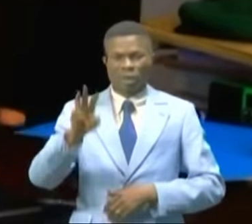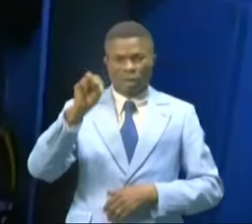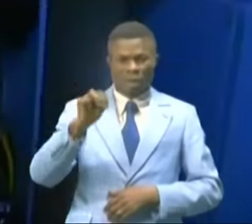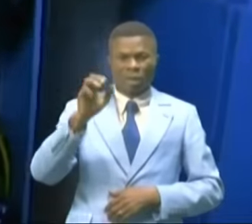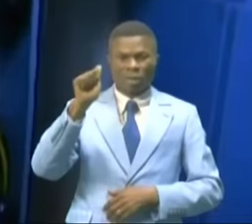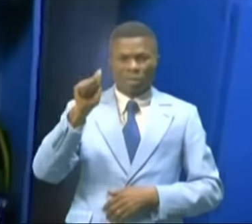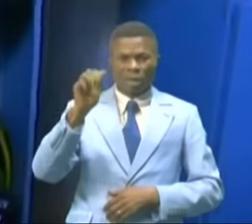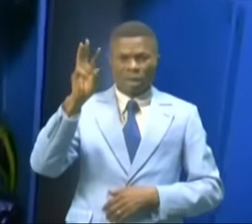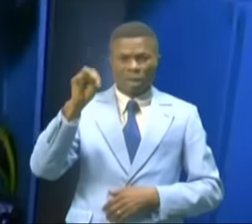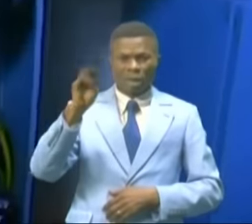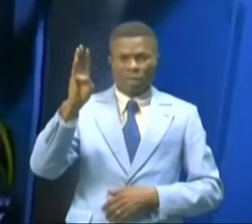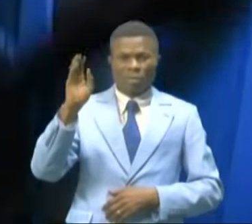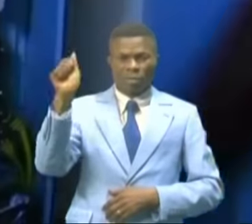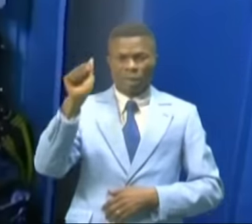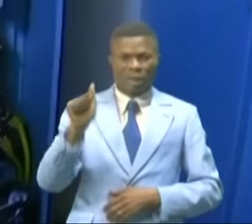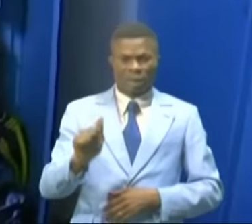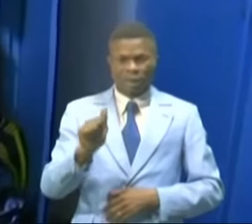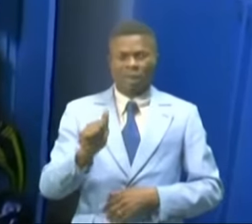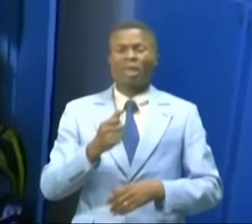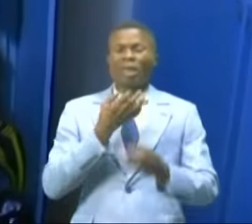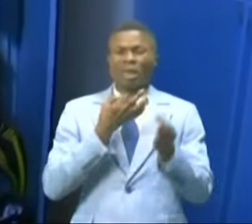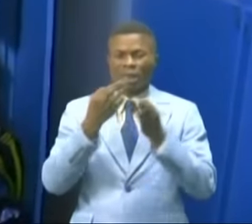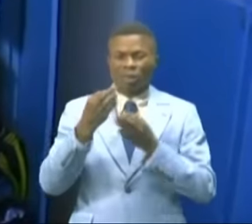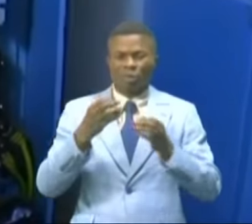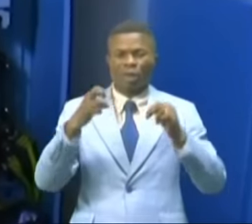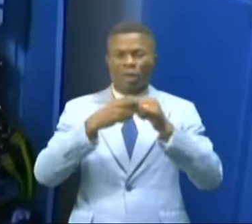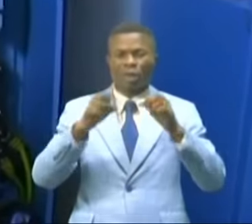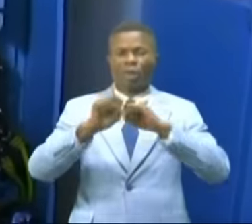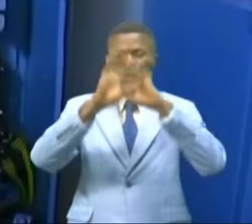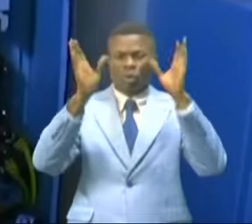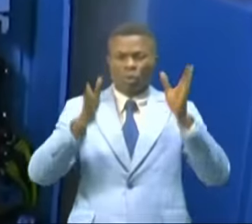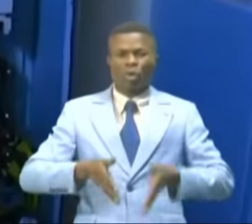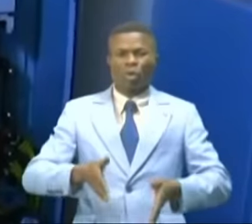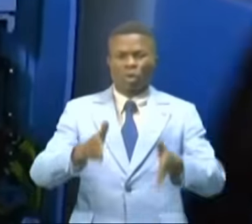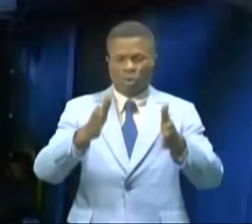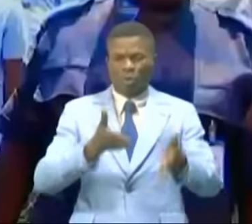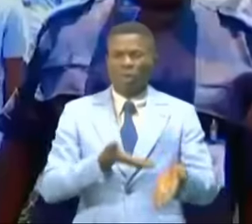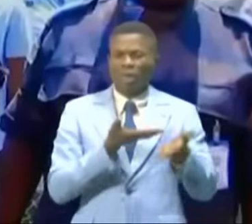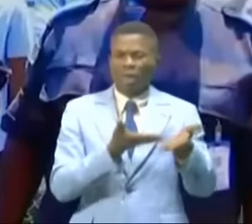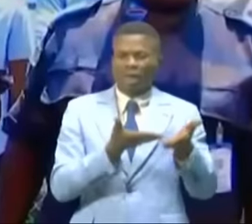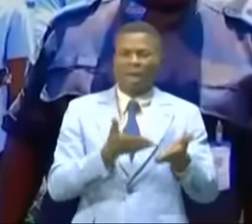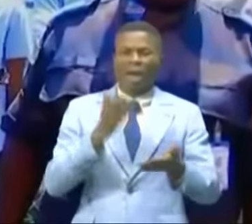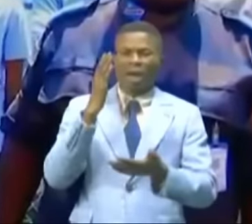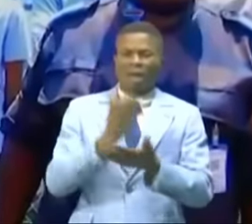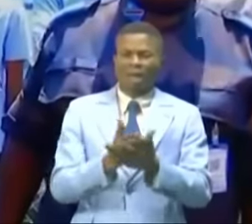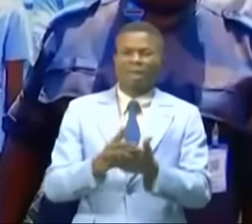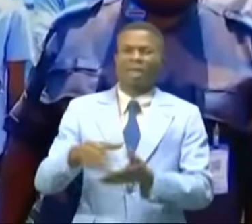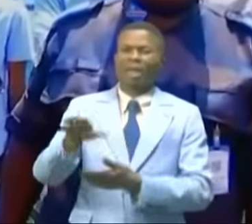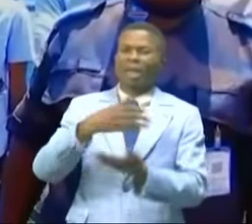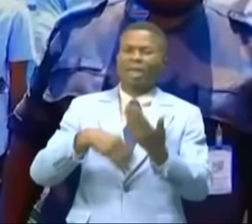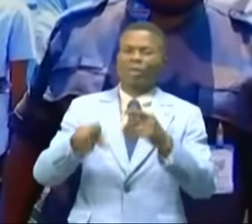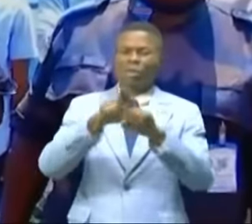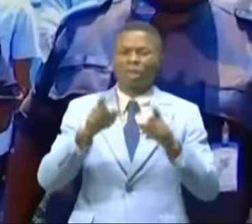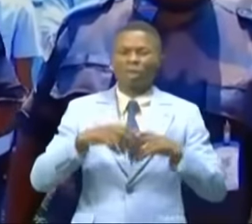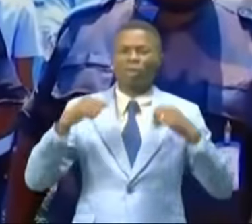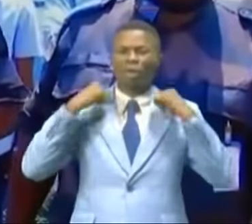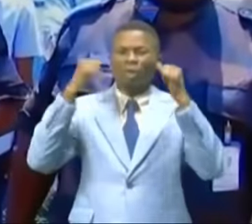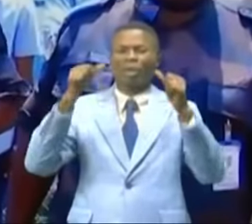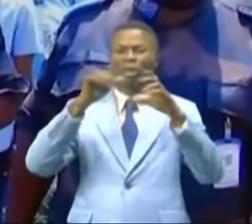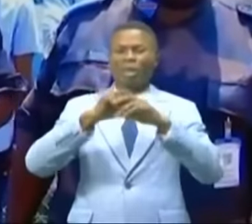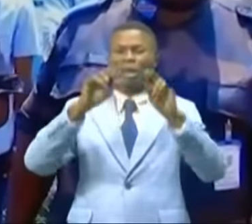Maxime Tchichimbi, renseigne que l'éclairage public lutte contre l'insécurité. D'abord, je tenais à travers ma